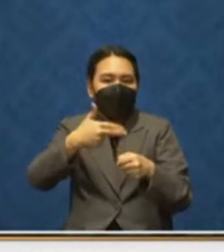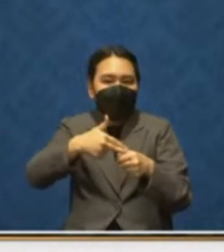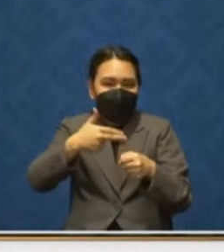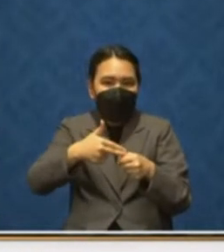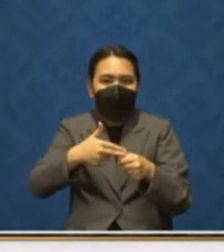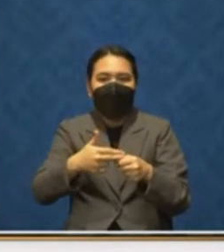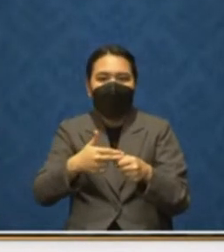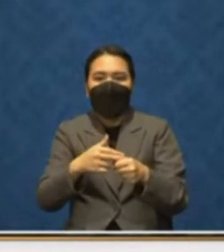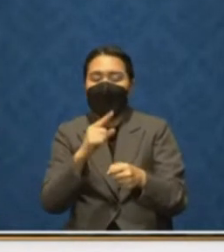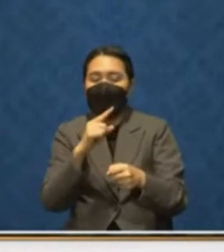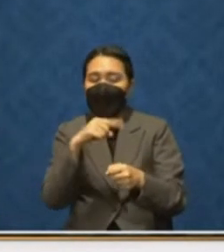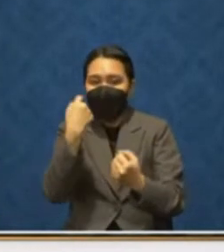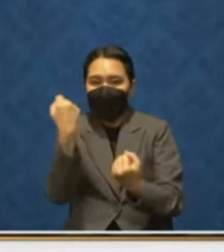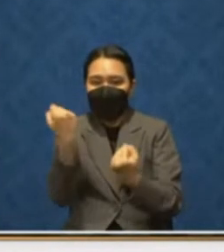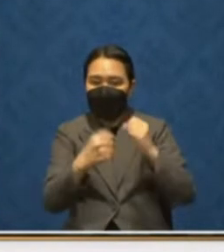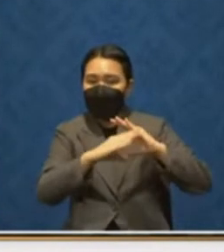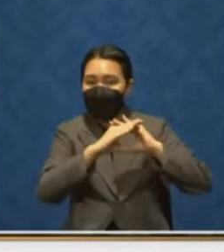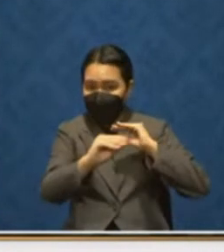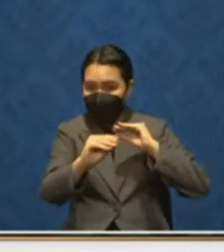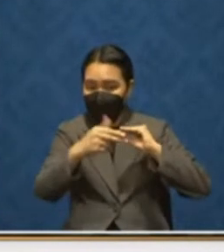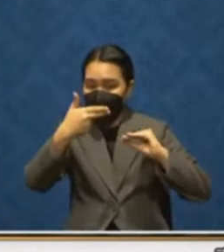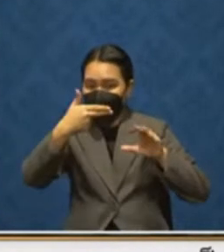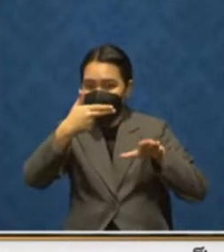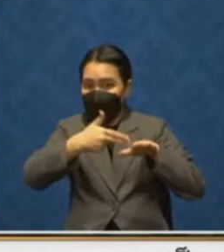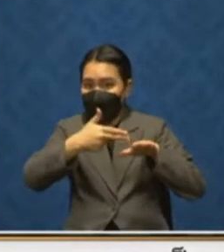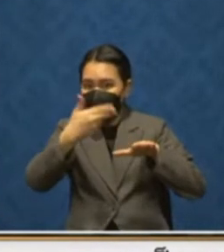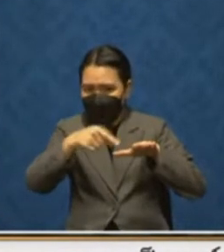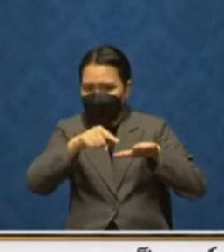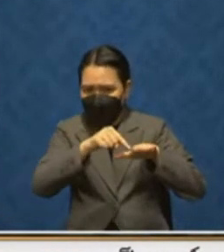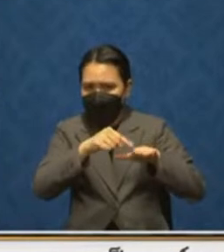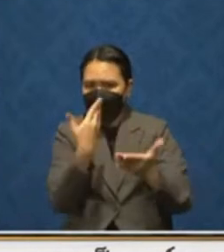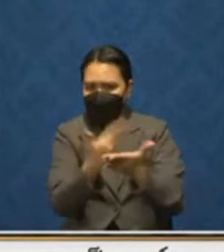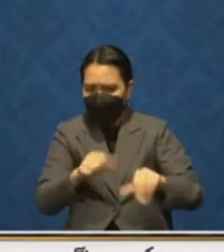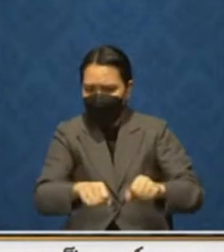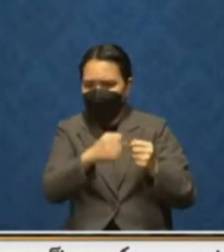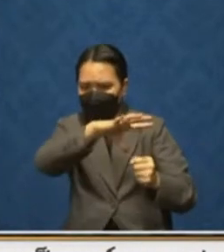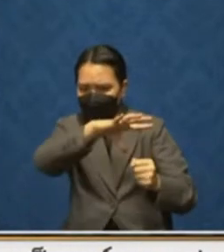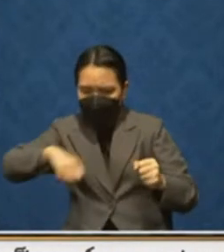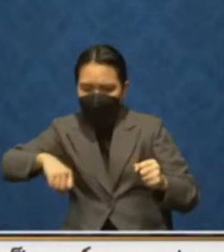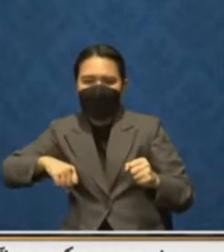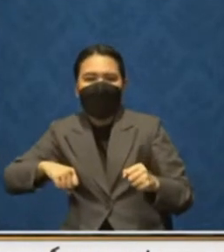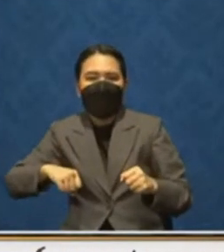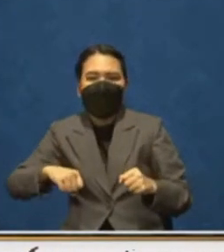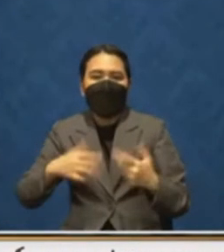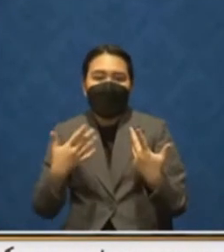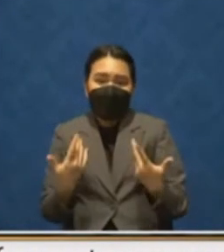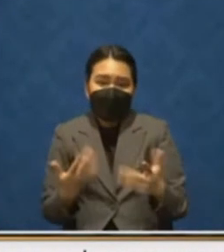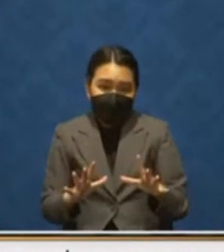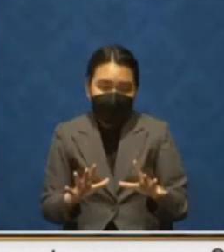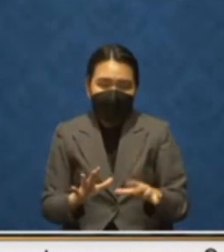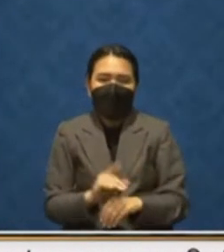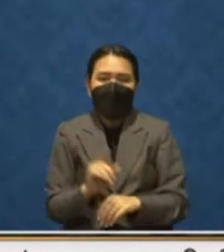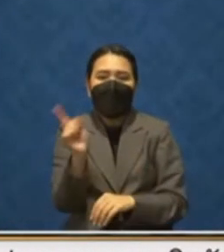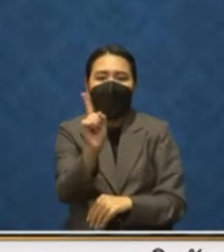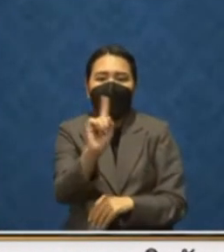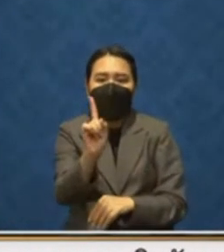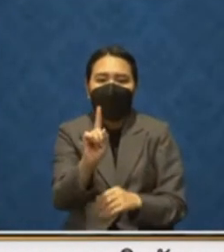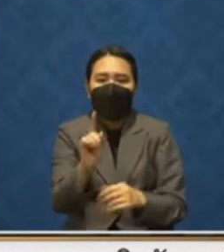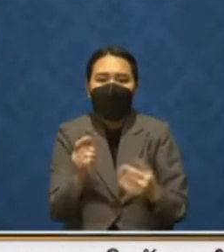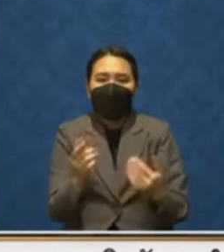โดนนะแล้วท่านก็หักไปเข้านี้เอาไหนล่ะสถานที่กลมครับ